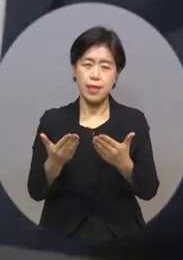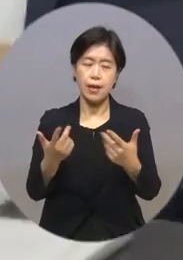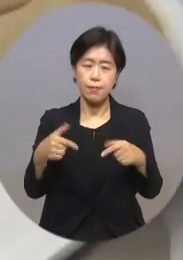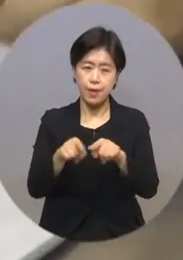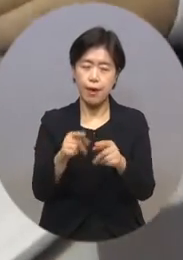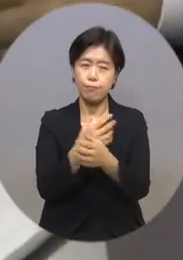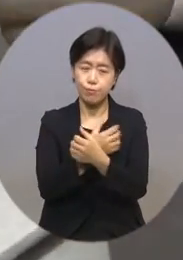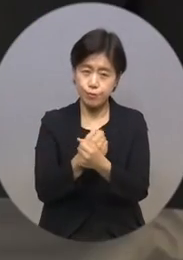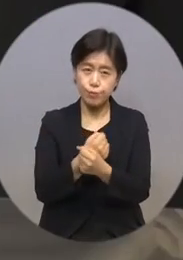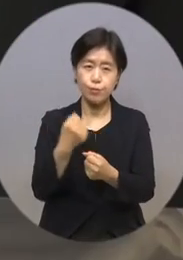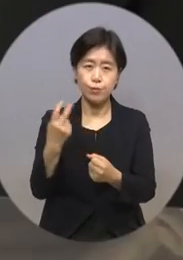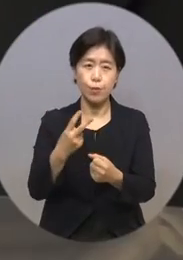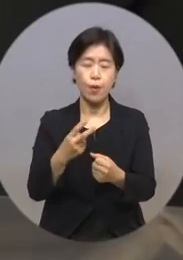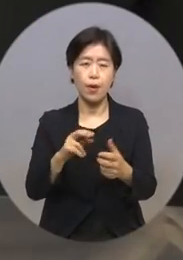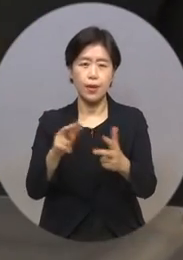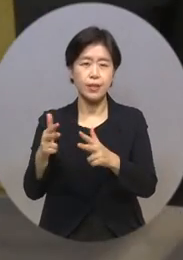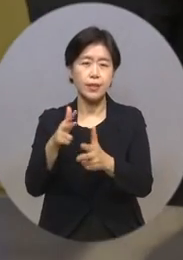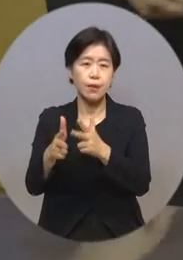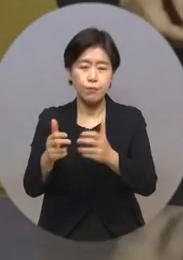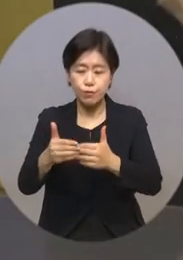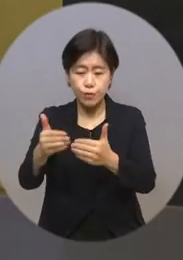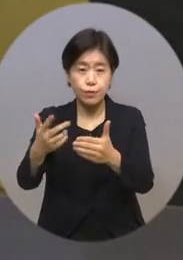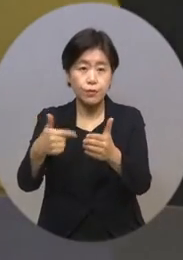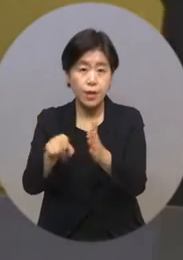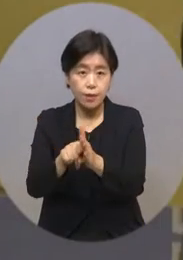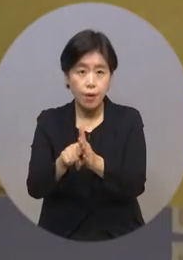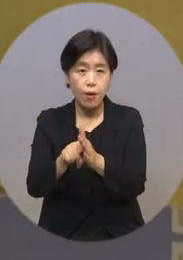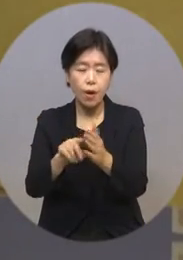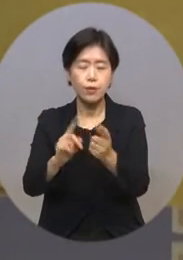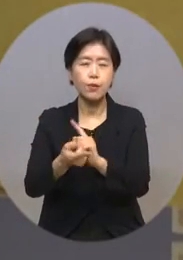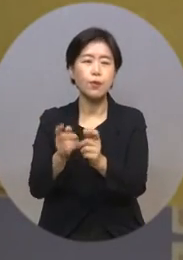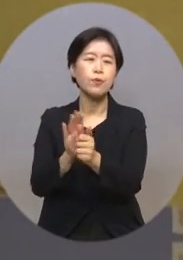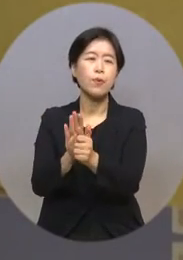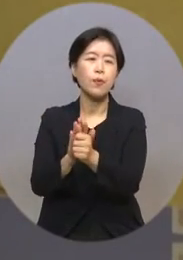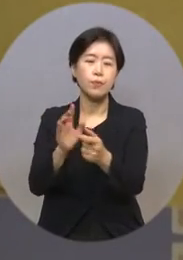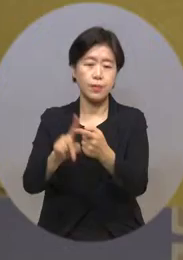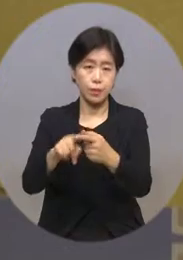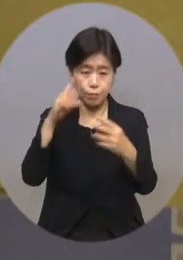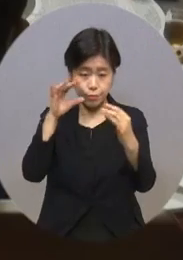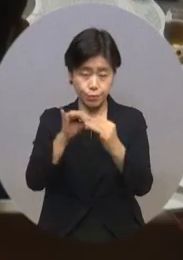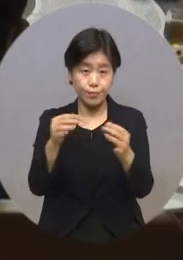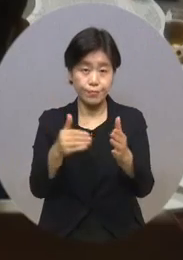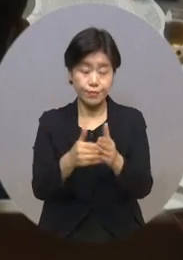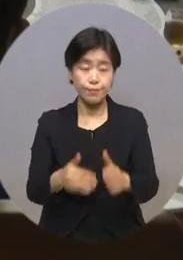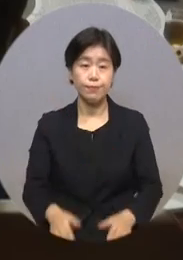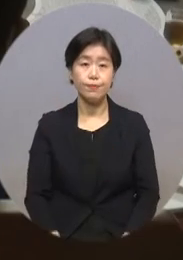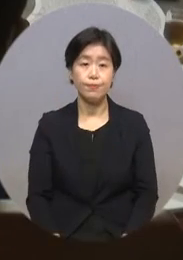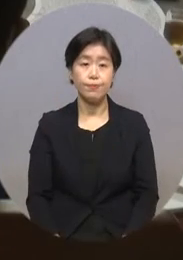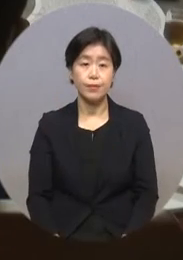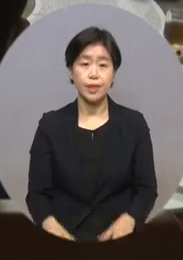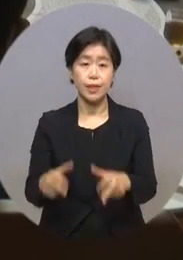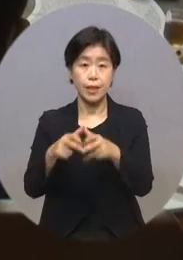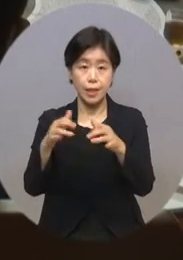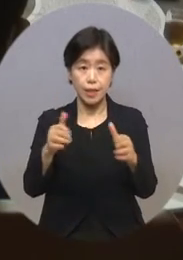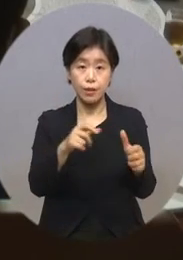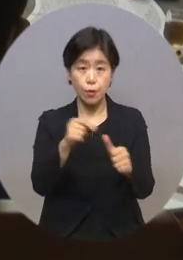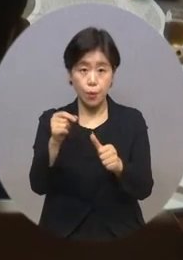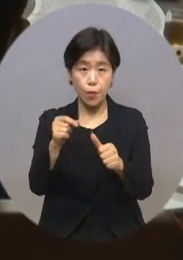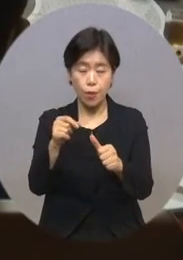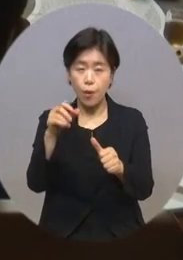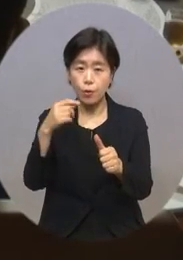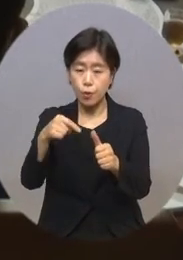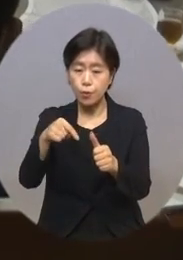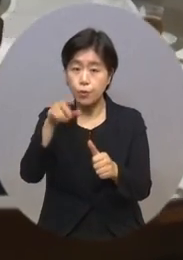사업추진을 위한 제반 사항에 김미리 협력할 것을 약속했습니다 장애인 고용 교육 연수원 은